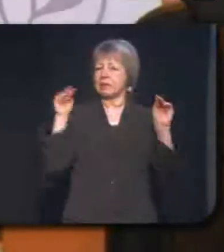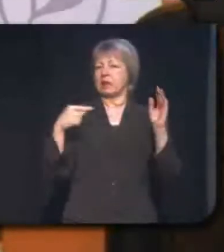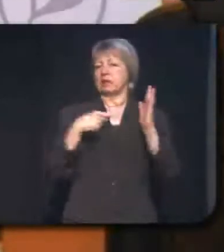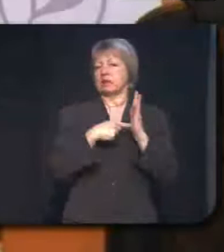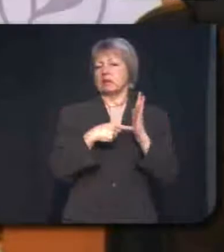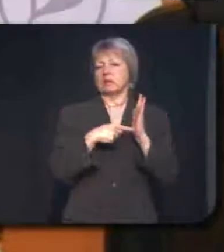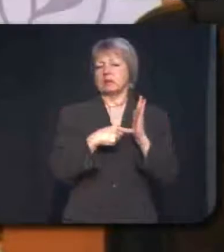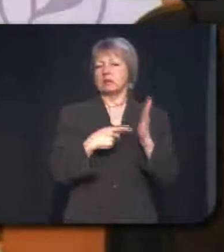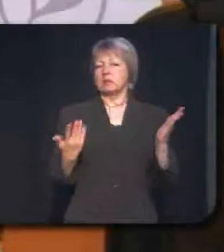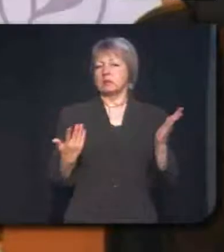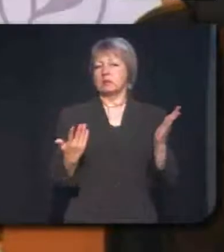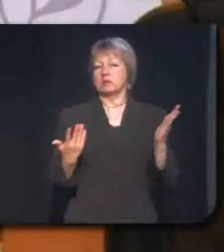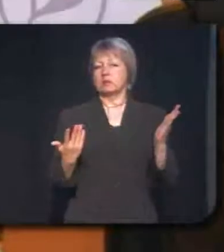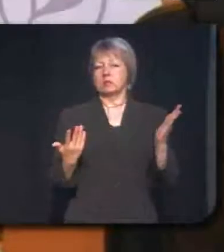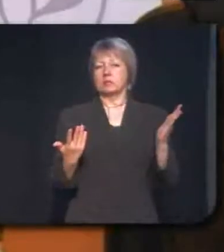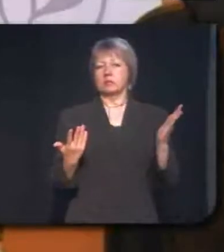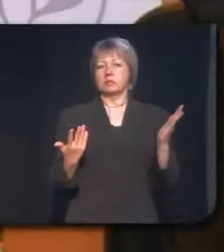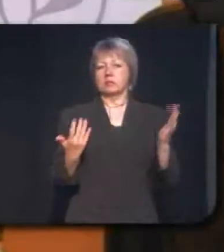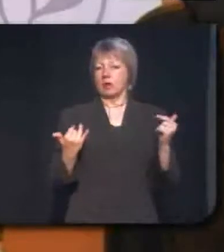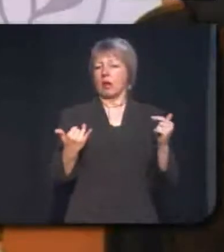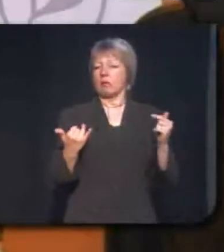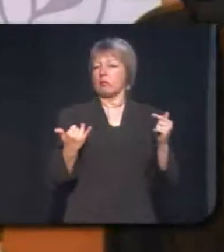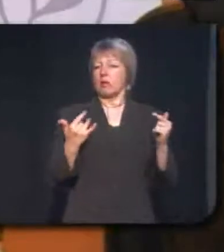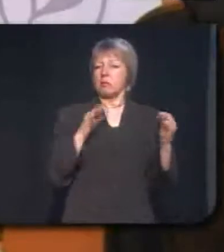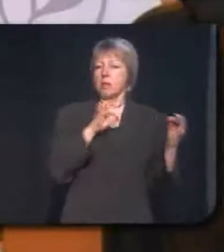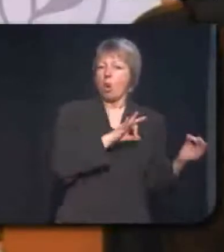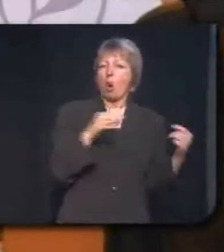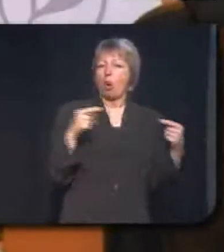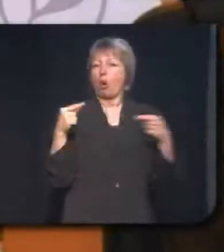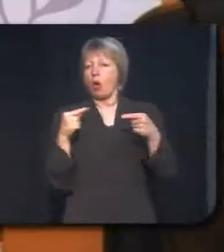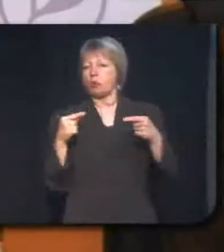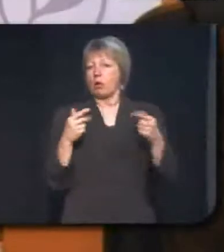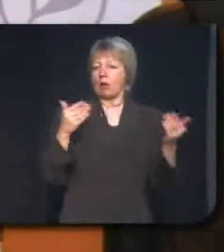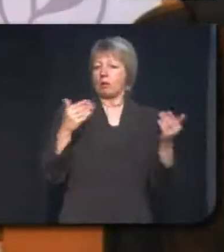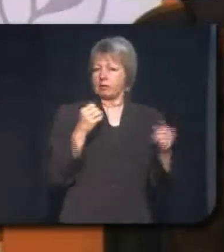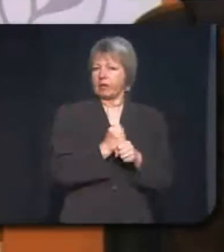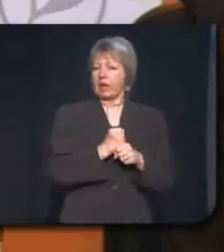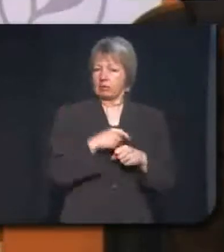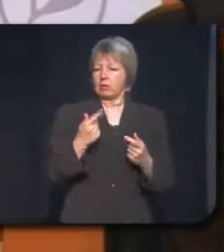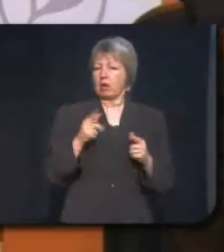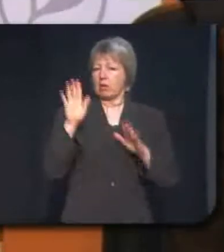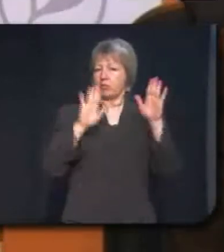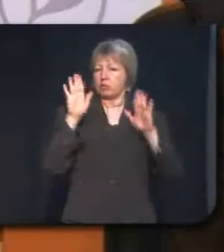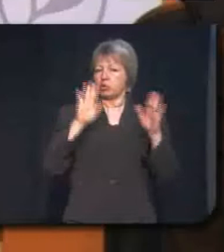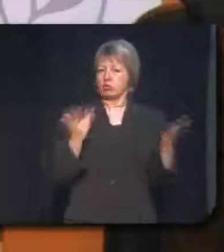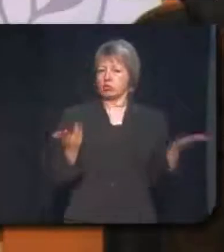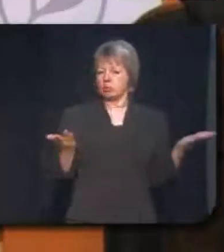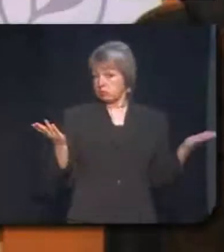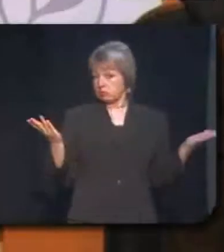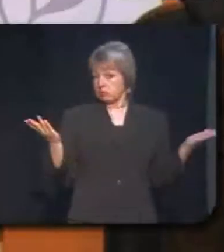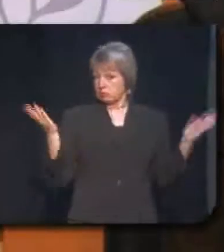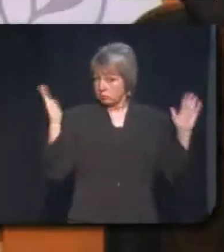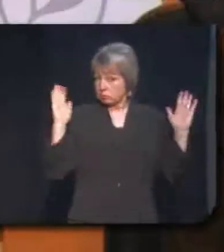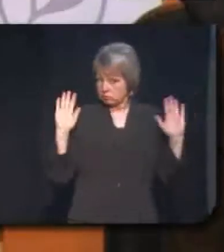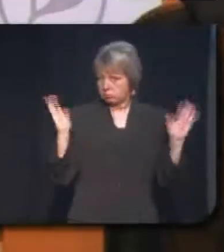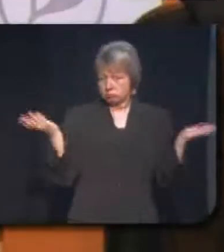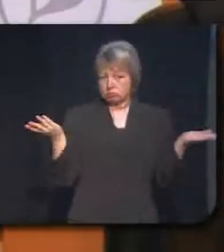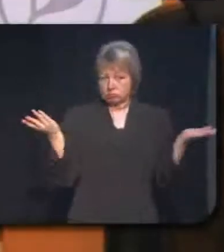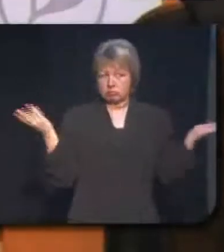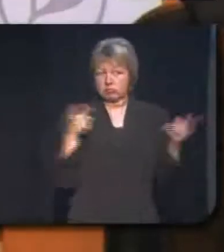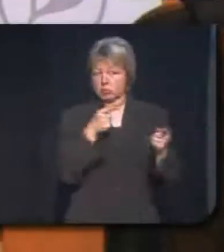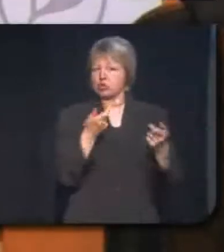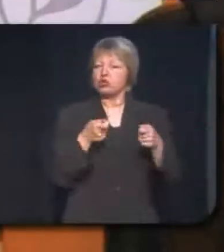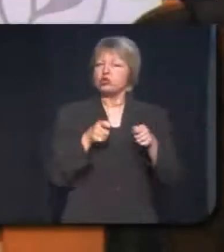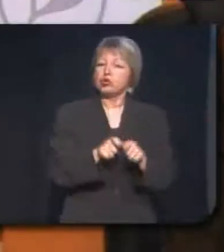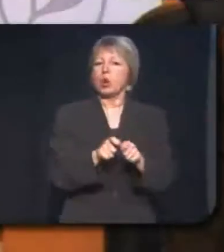die Masse nimmer im pro contra und danach wäre die Abstimmung okay gut euer Schluss